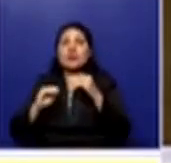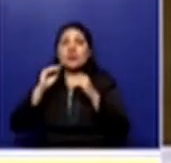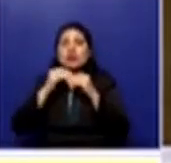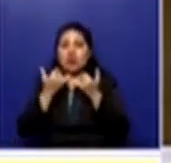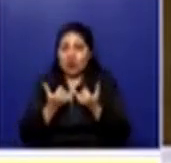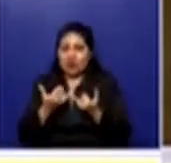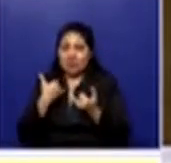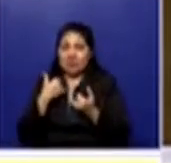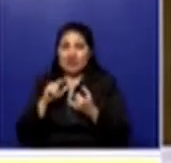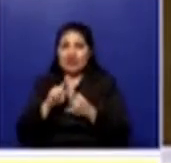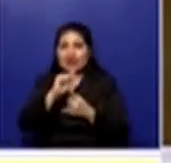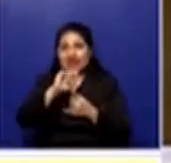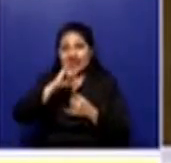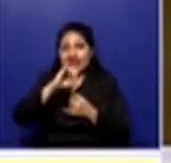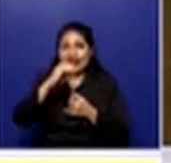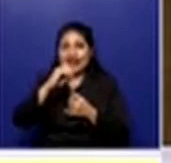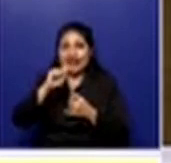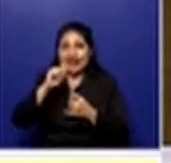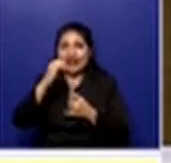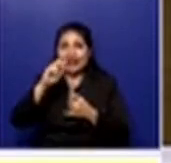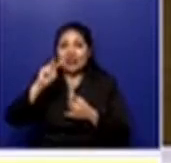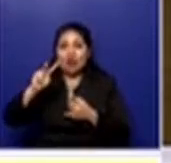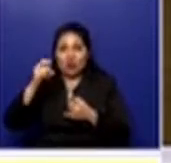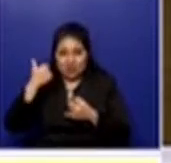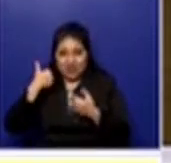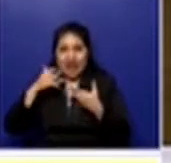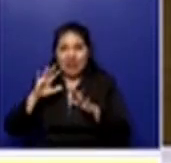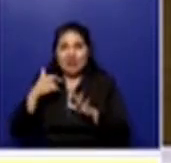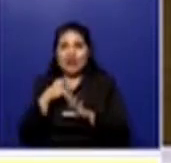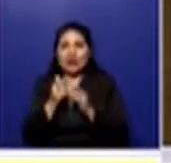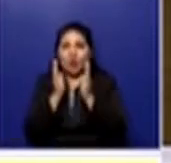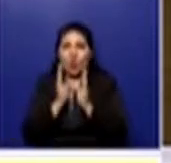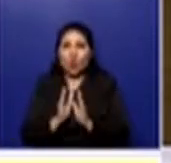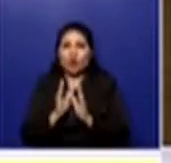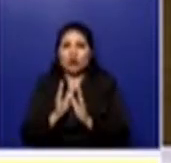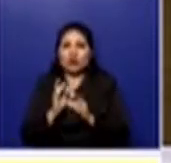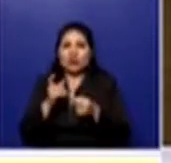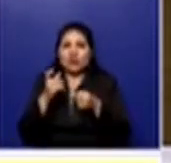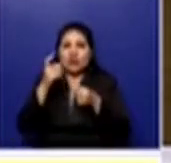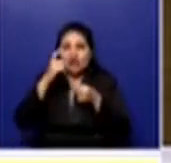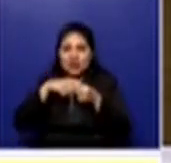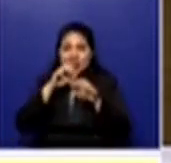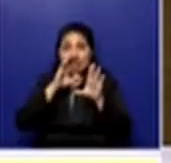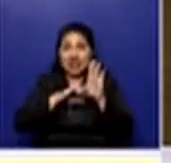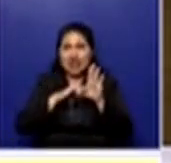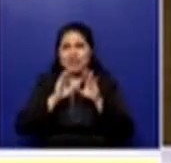ริการ TikTok แล้วเหมือนกันนะคะก็ได้รับความนิยมไม่น้อยมีผู้ติดตามแล้วก็เป็นหลักแสนขึ้นไป